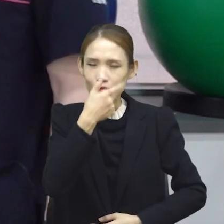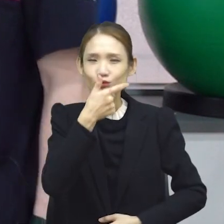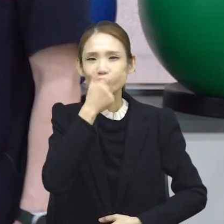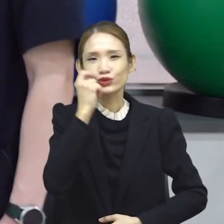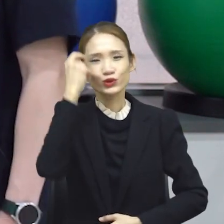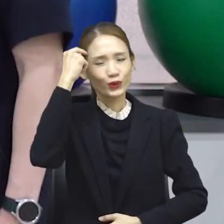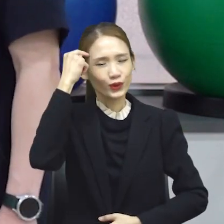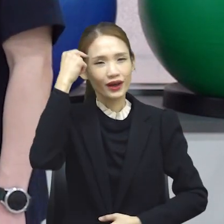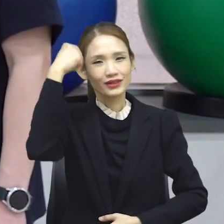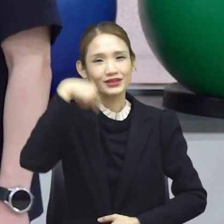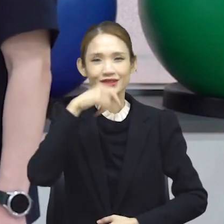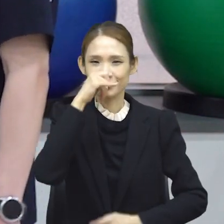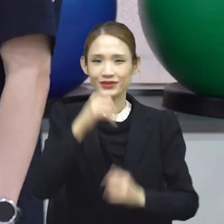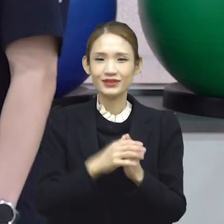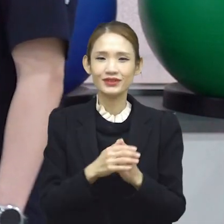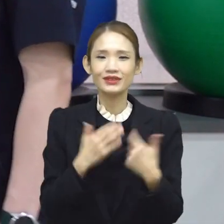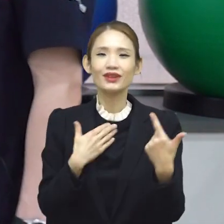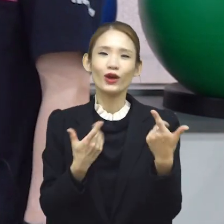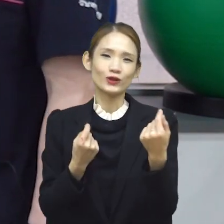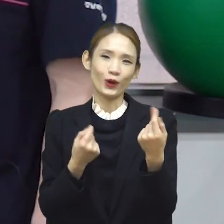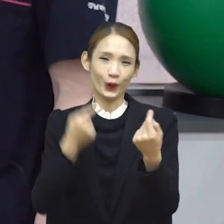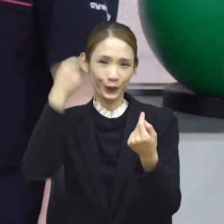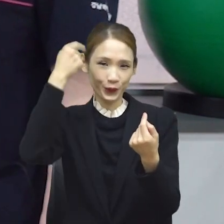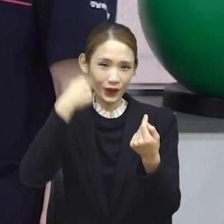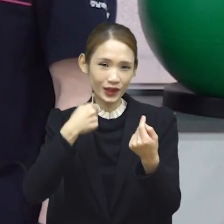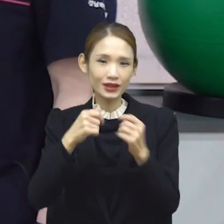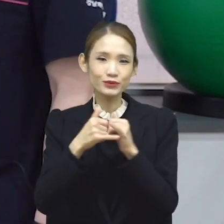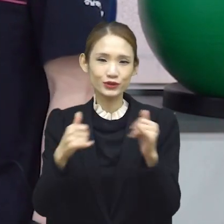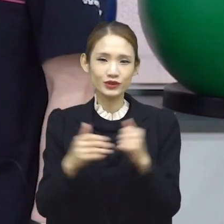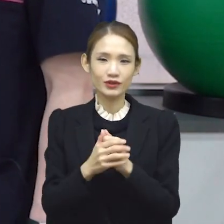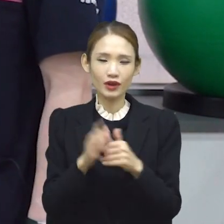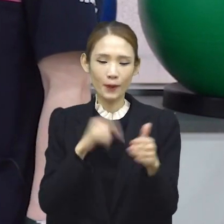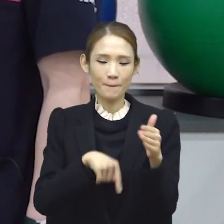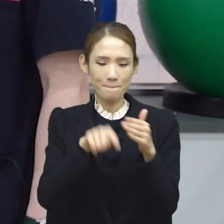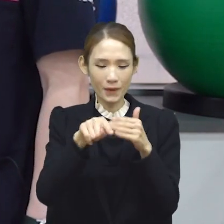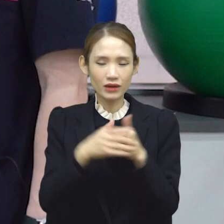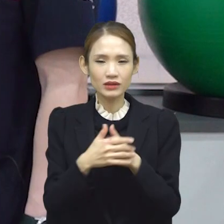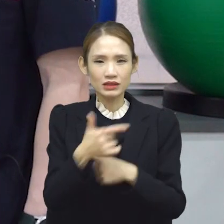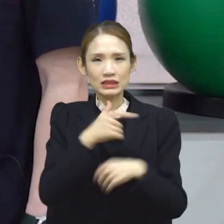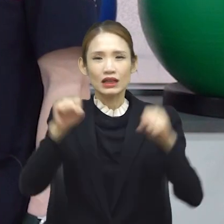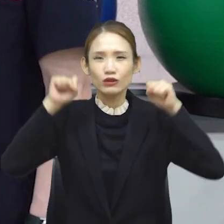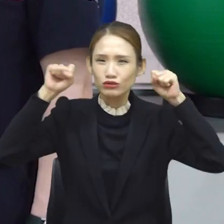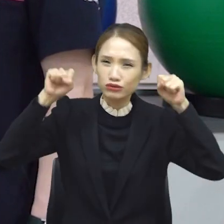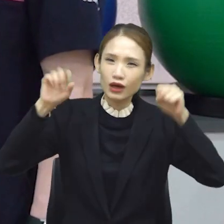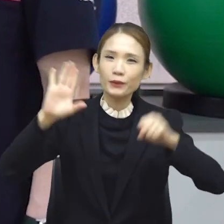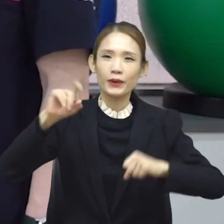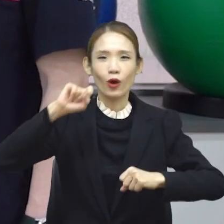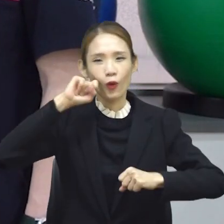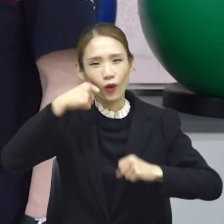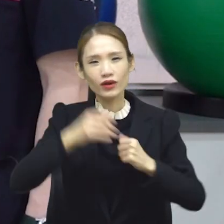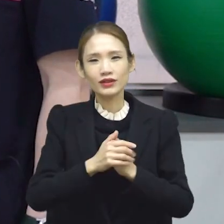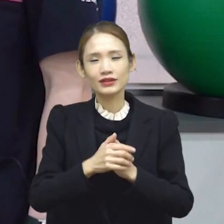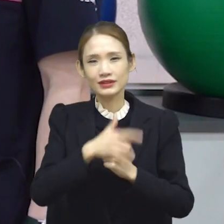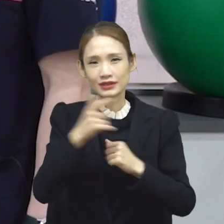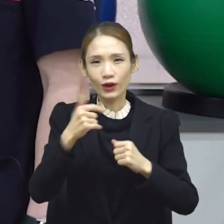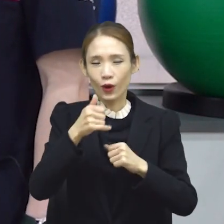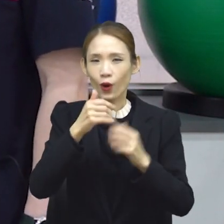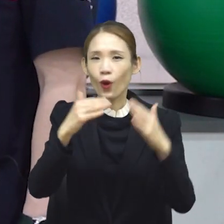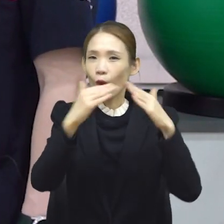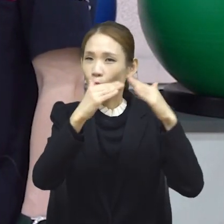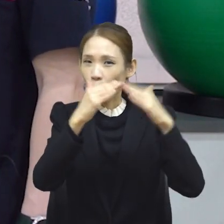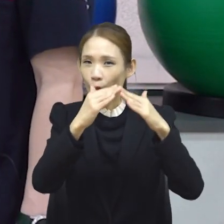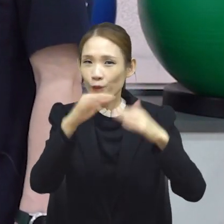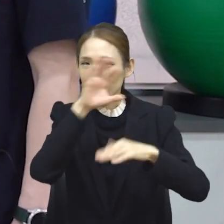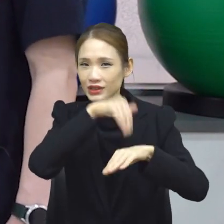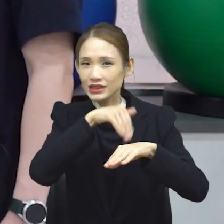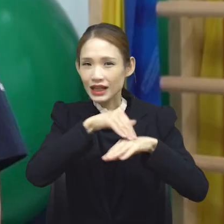좀 들기도 하는데, 이렇게 저처럼 느낄 분들에게 요즘 밖에 나가서 막큰 운동하기도 어렵잖아요. 그쵸. 그래서 홈 트레이닝이나 권해주실 만한